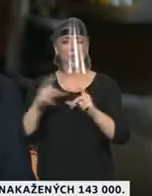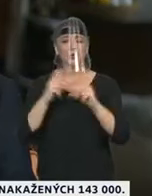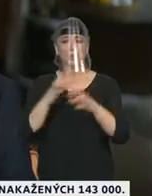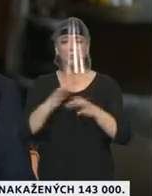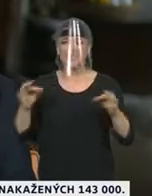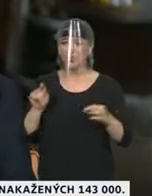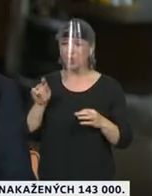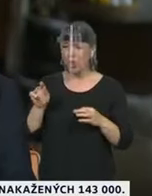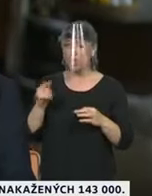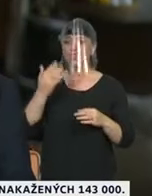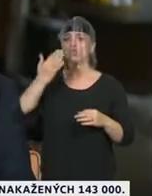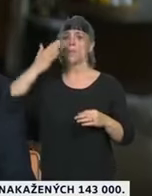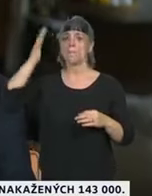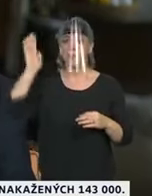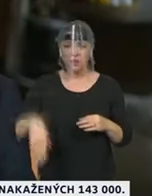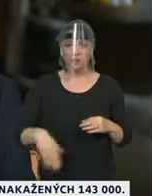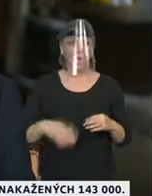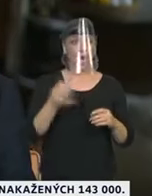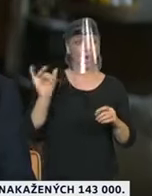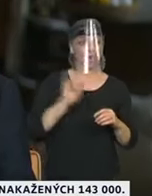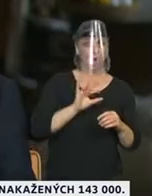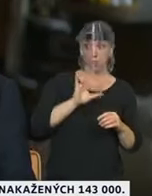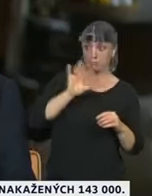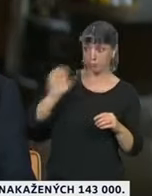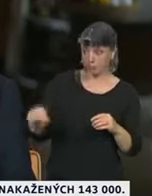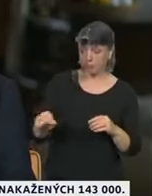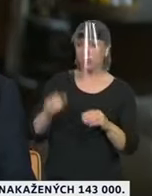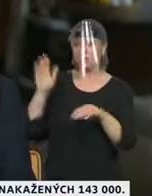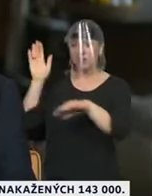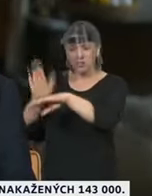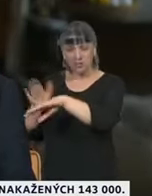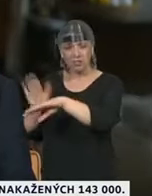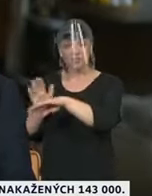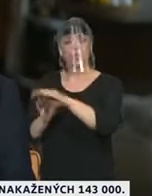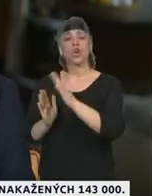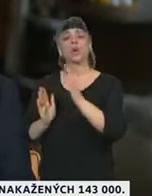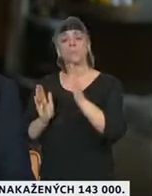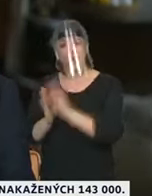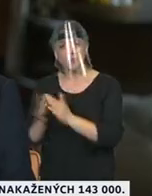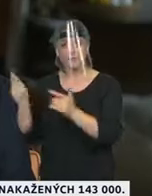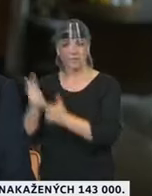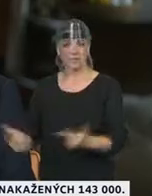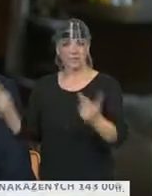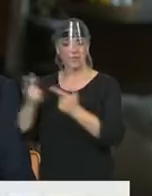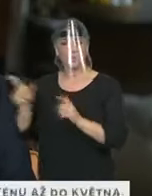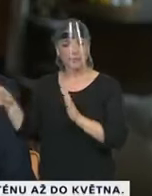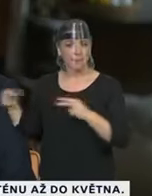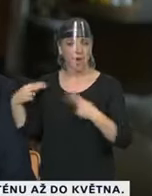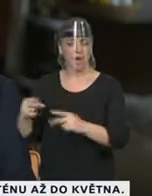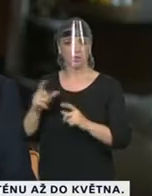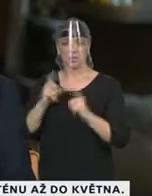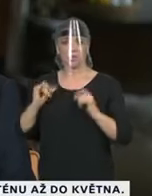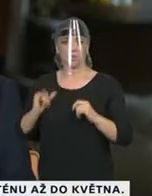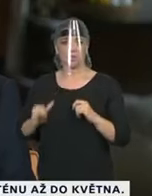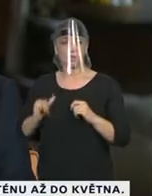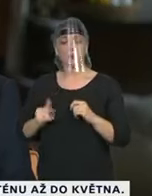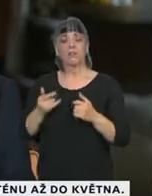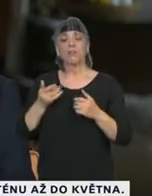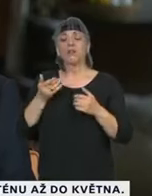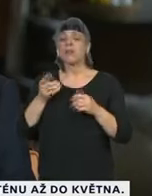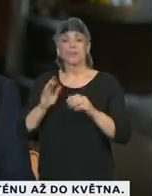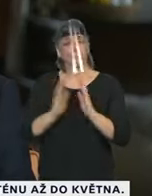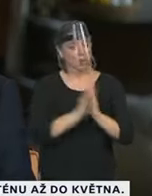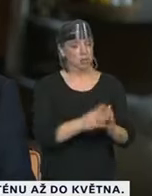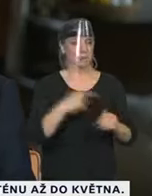špatně. Upozorněte je, ať je nosí. Vyzývám vás k tomu a žádám. Každé jedno porušení nás totiž